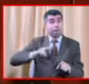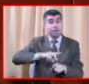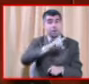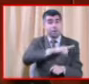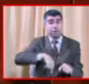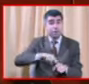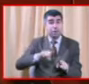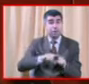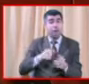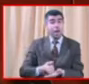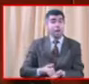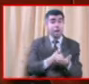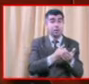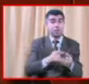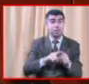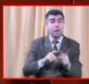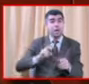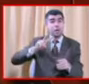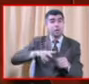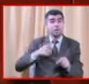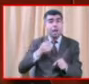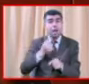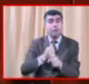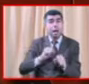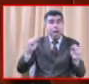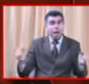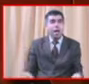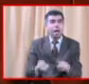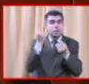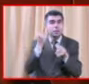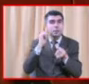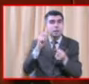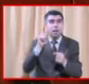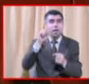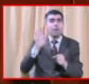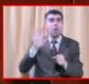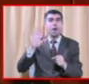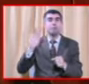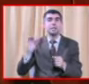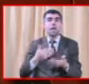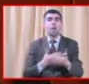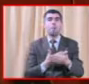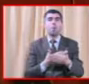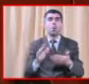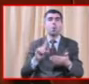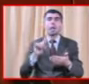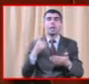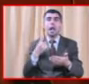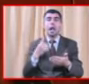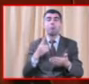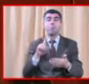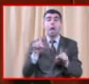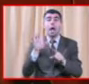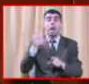مهمة لتتمين التراث الثقافي تصل إلى تعبئة 150 مليون درهم سنوياً في هذه السنوات الثلاث